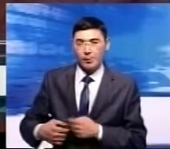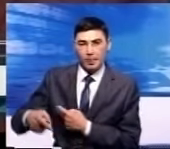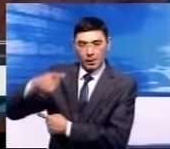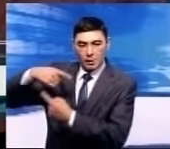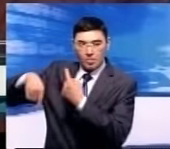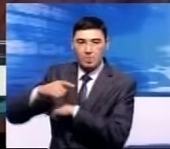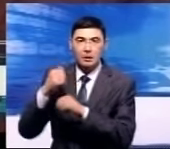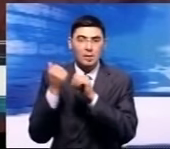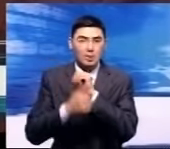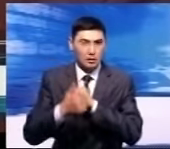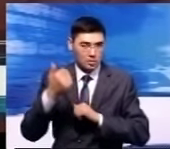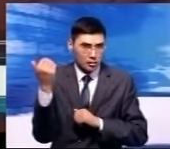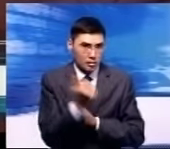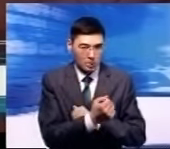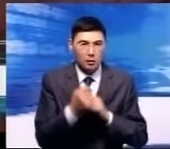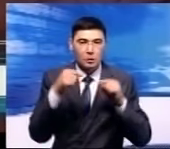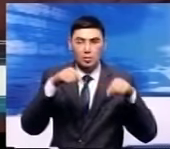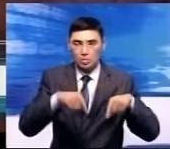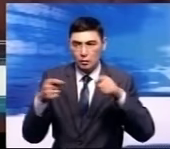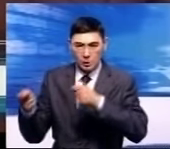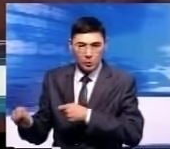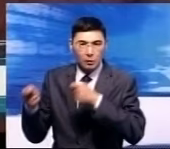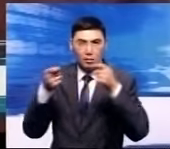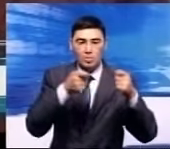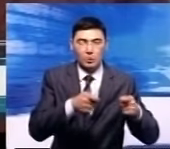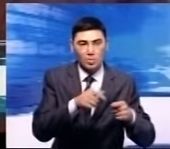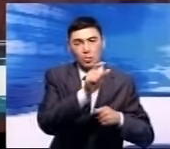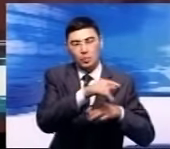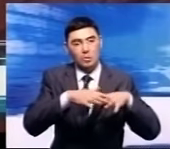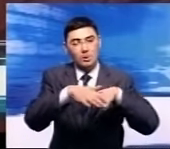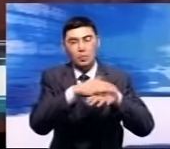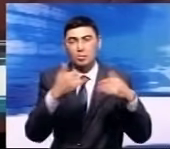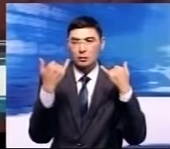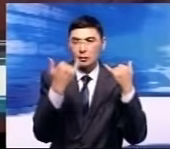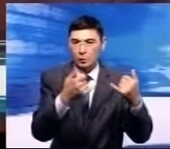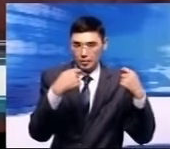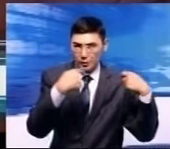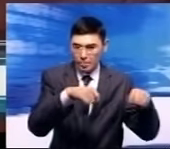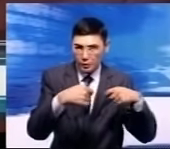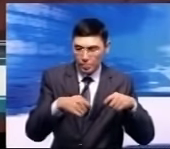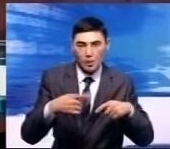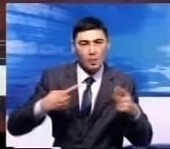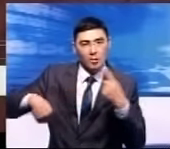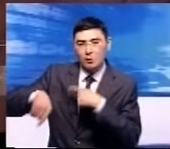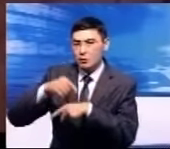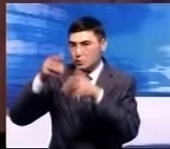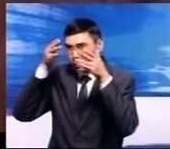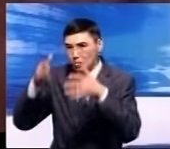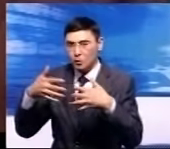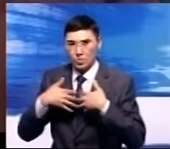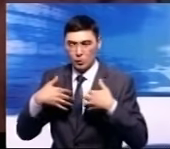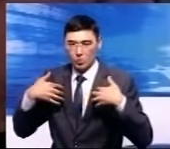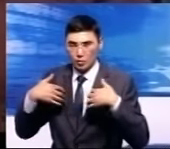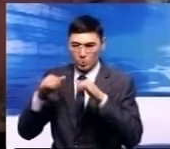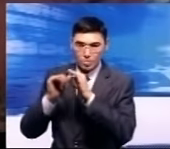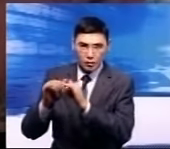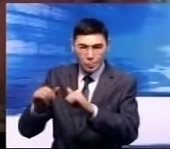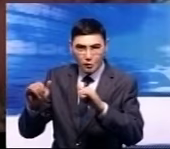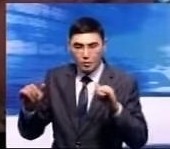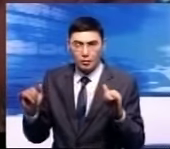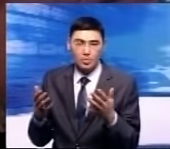Мы каждую неделю привозим и продаем населению мясную продукцию. Вообще наш округ животноводческого направления. У нас люди занимаются разведением